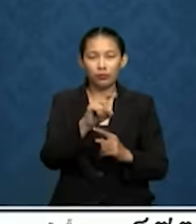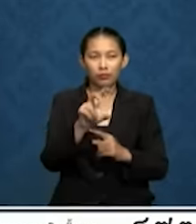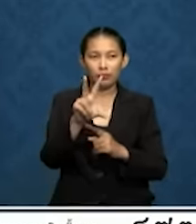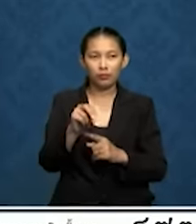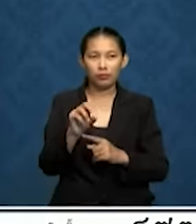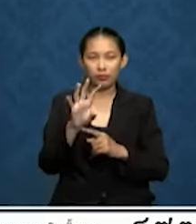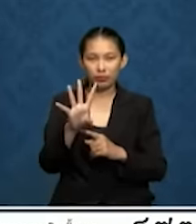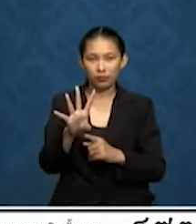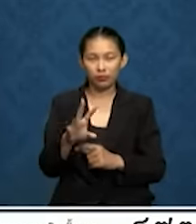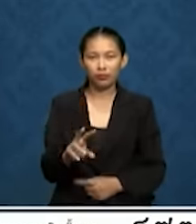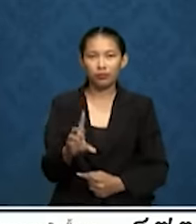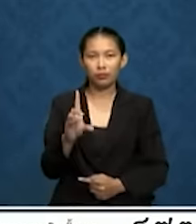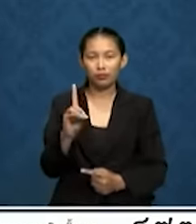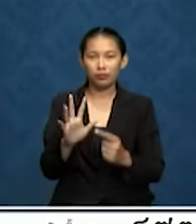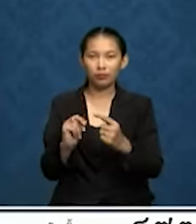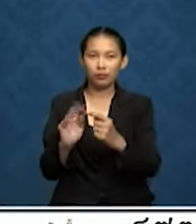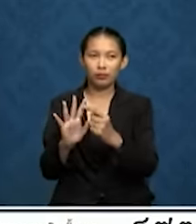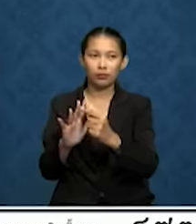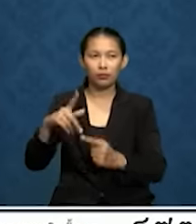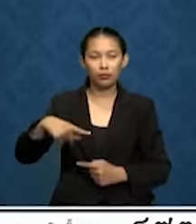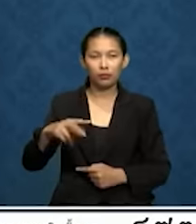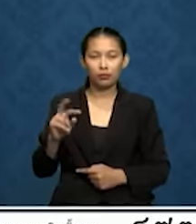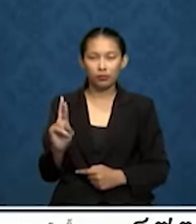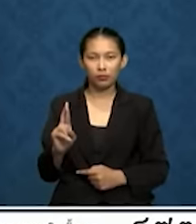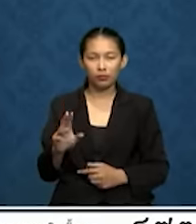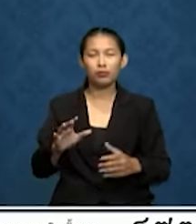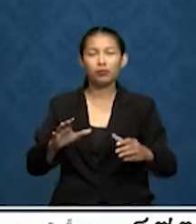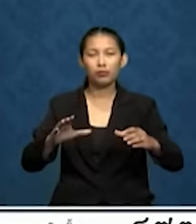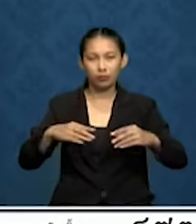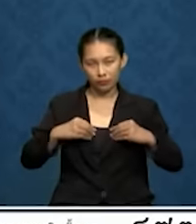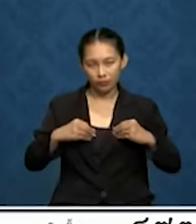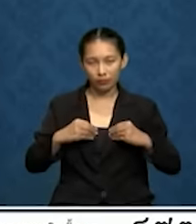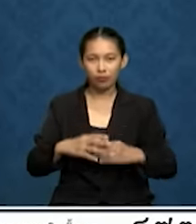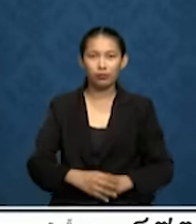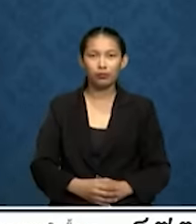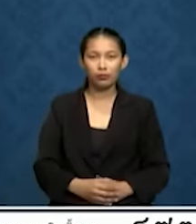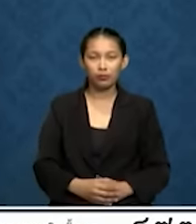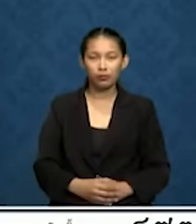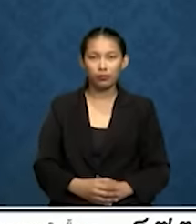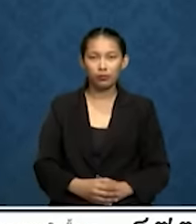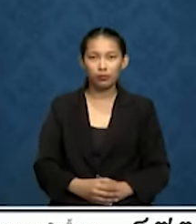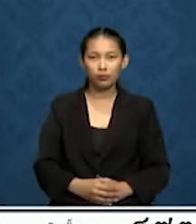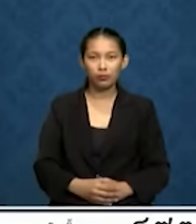134นายดนุพรปุณกัน เห็นชอบครับ